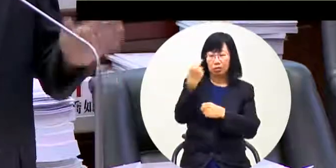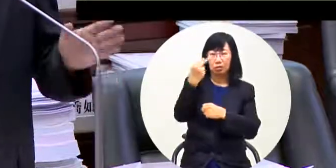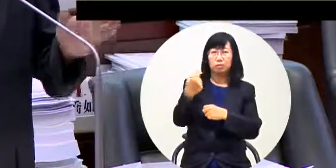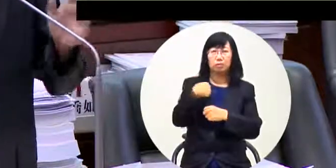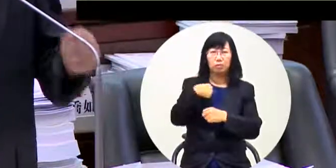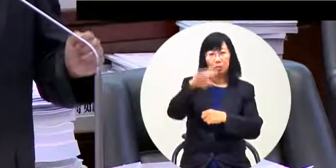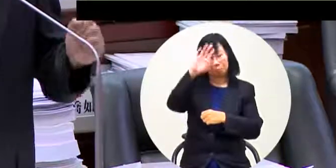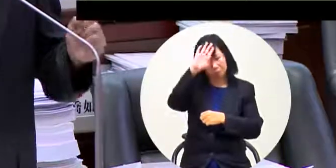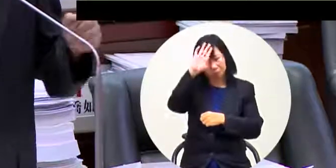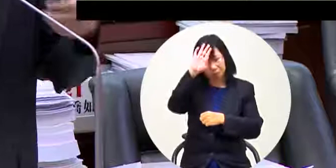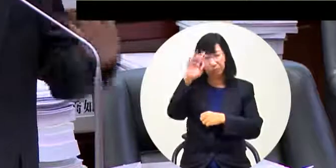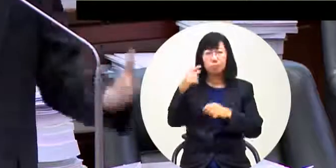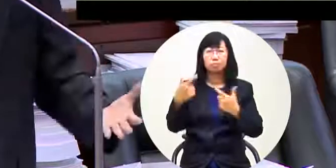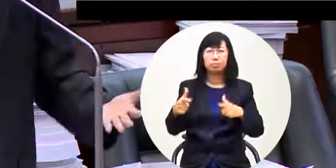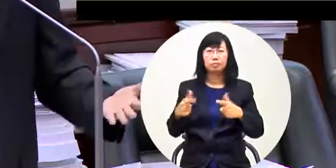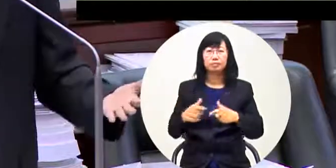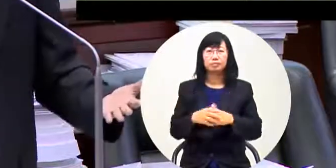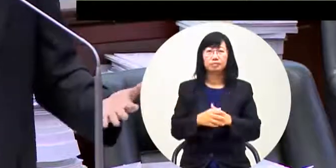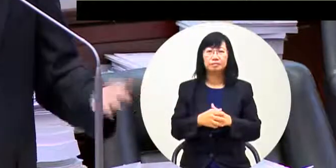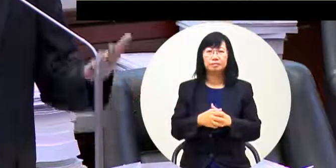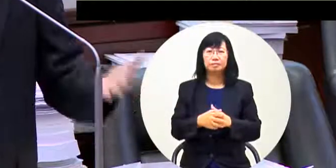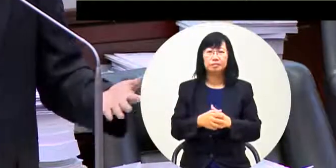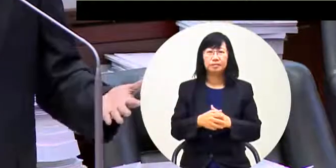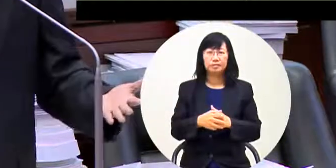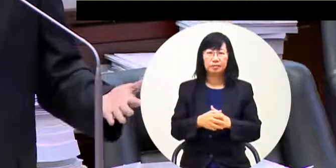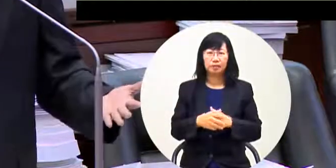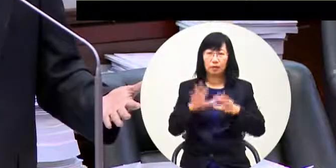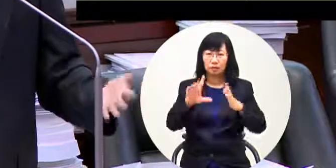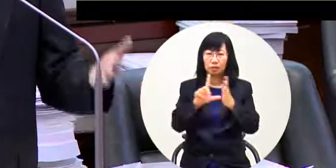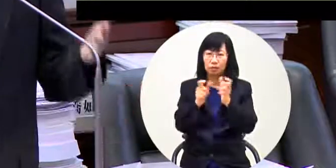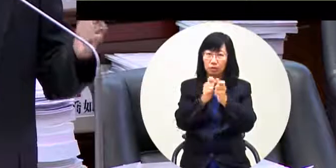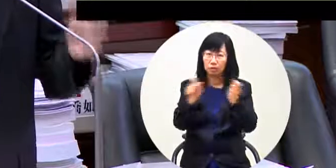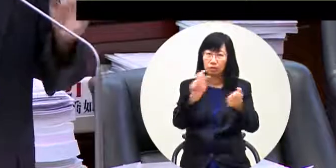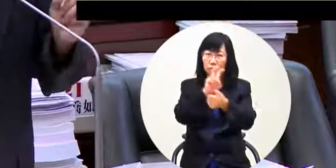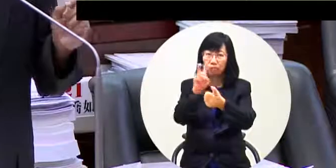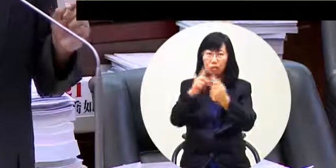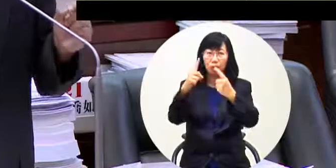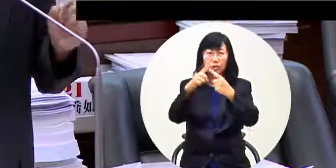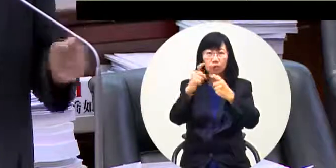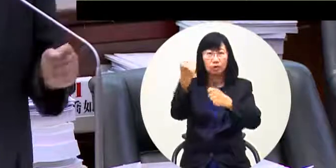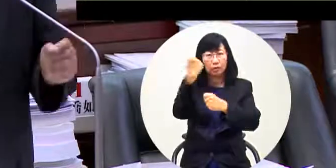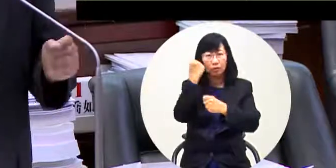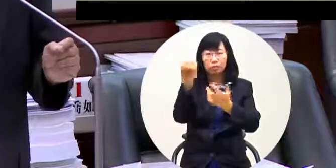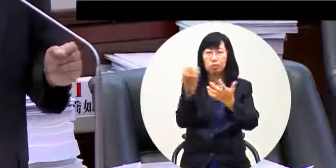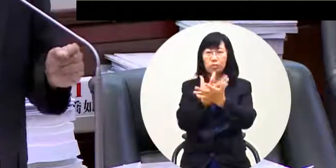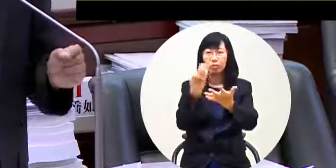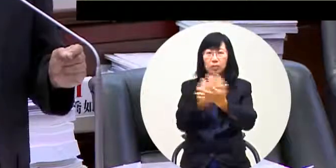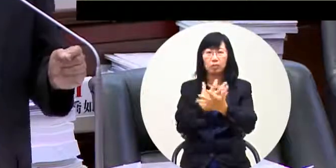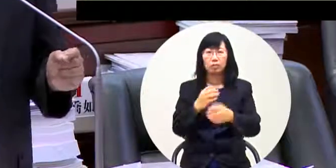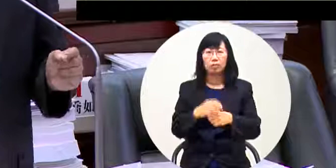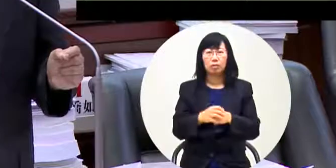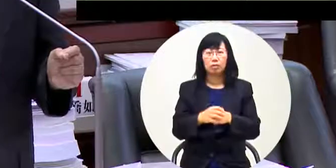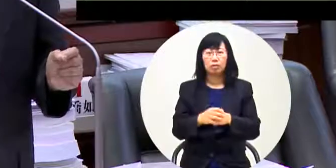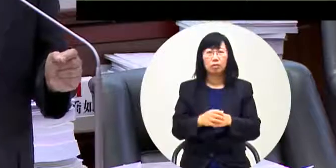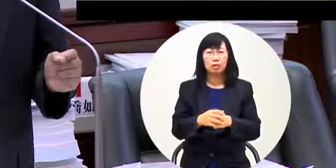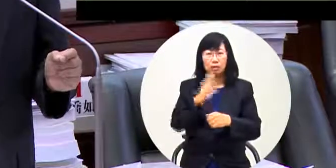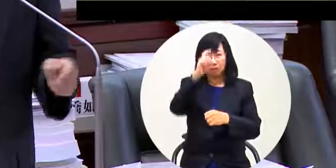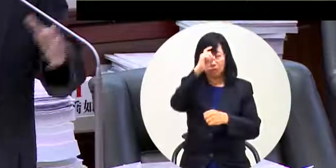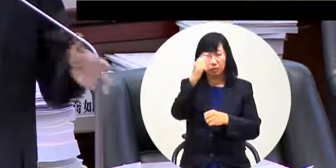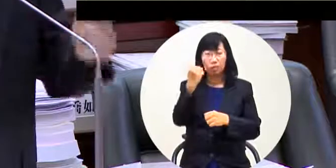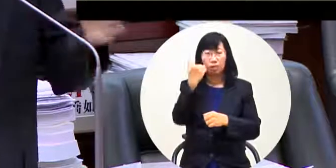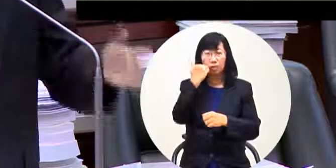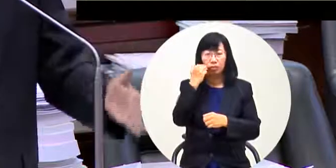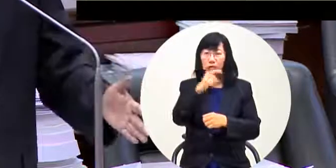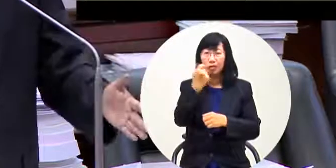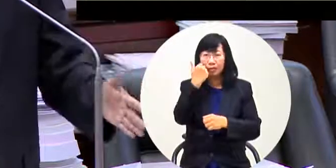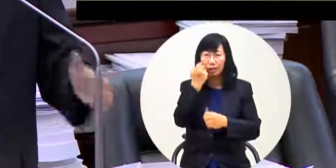我们现有的长照人力那么样的不足，我们也希望说，照顾的人力本身就是具备照护员的人力，用